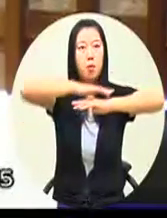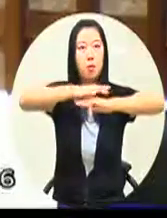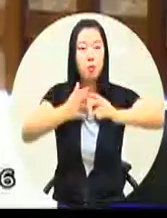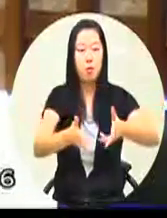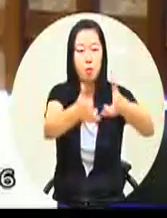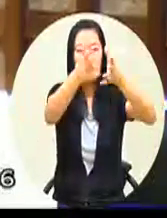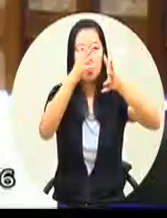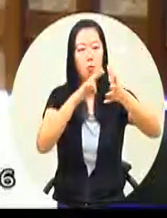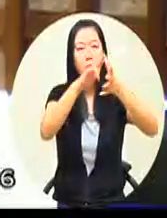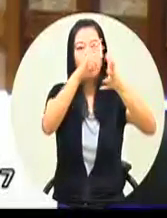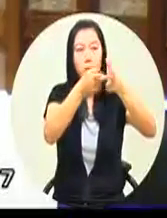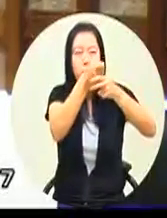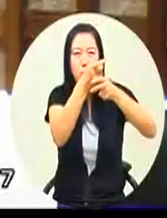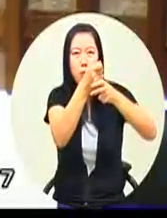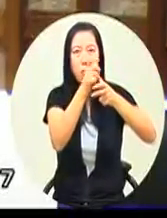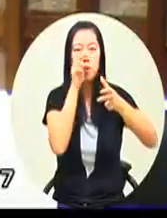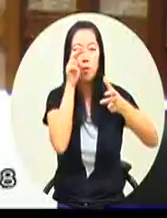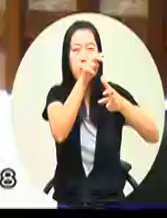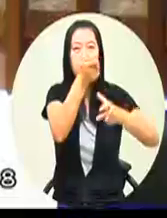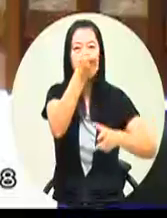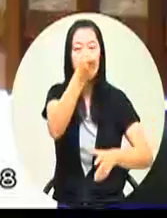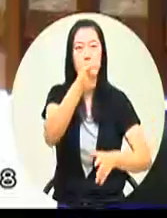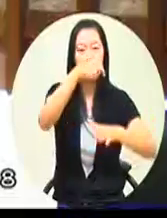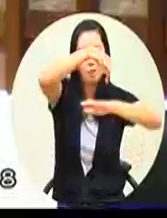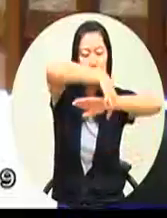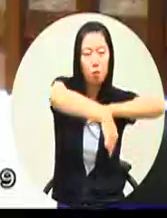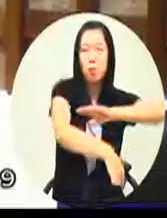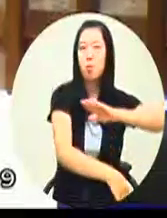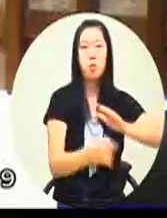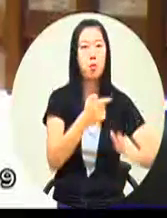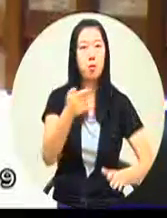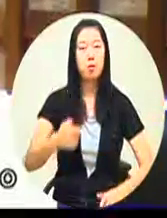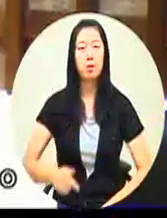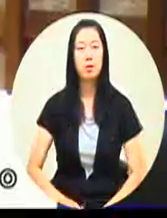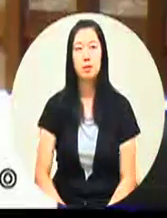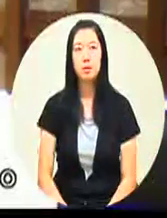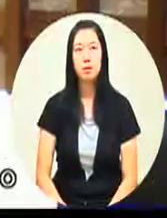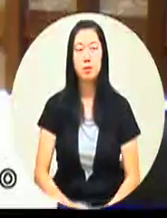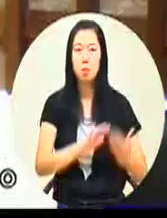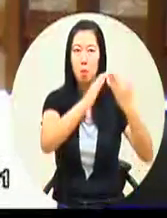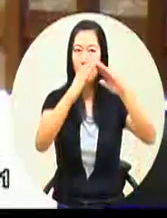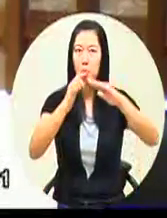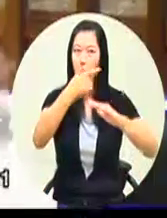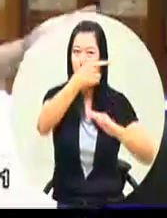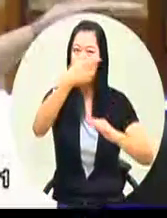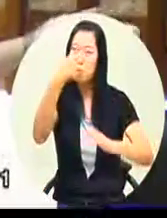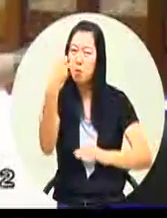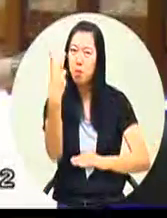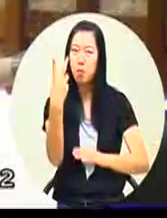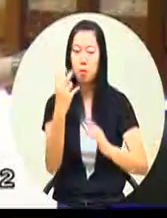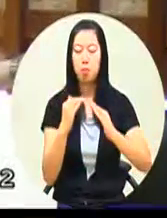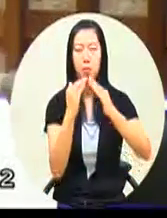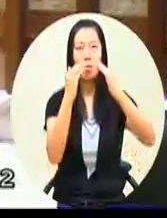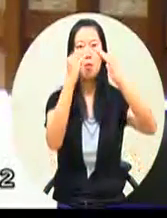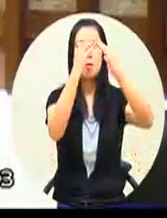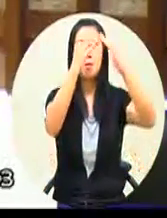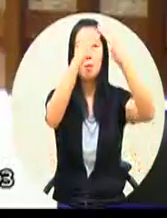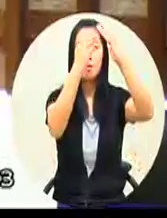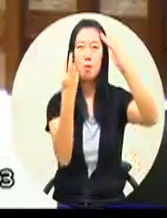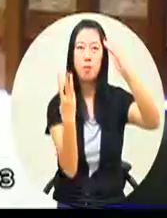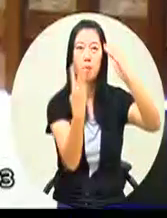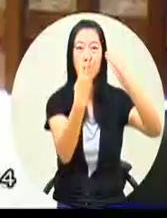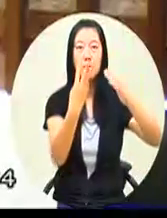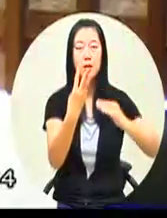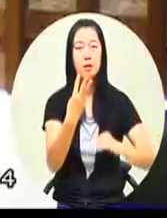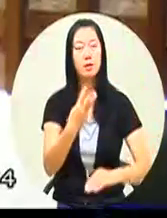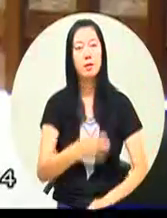看到啦，安尼看偌深啦，吼、哦，就所以遐有一两户淹到三楼啦，但是媒体拢唔知啊，吼、哦，所以